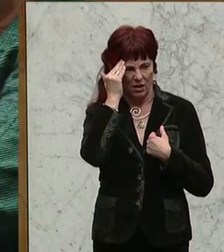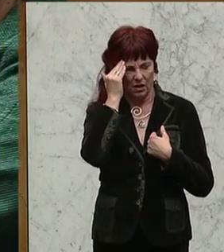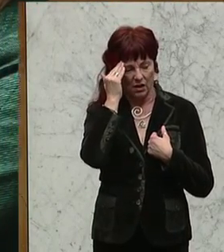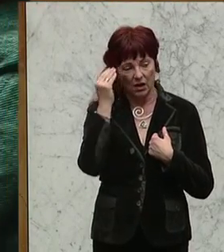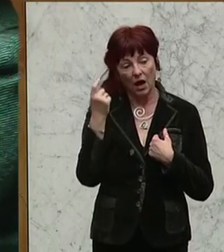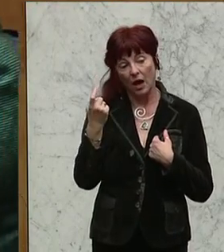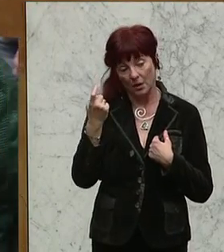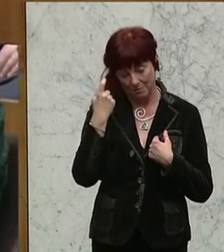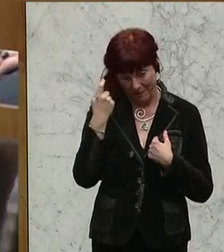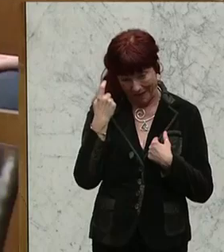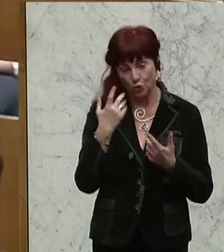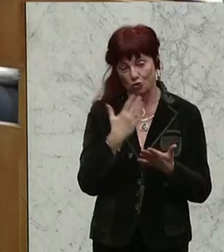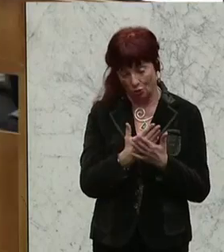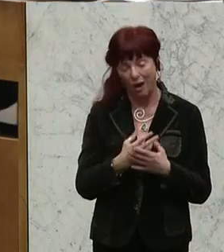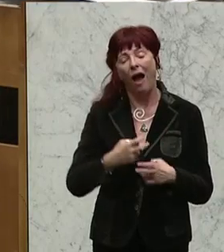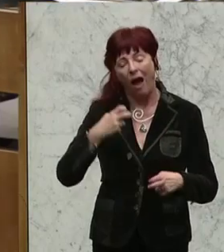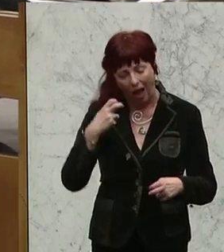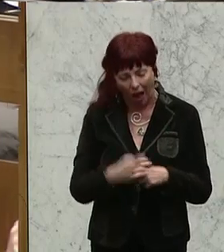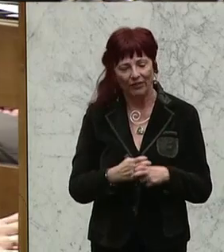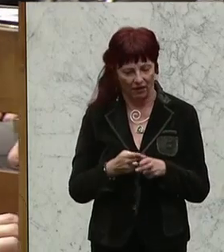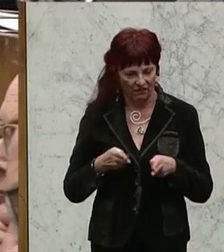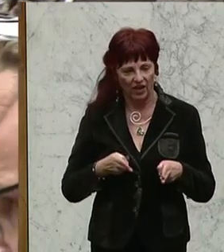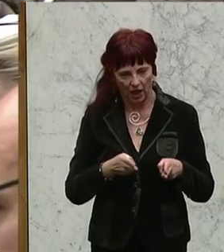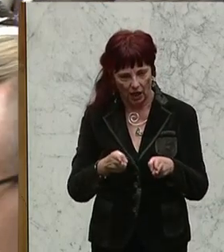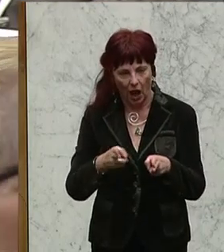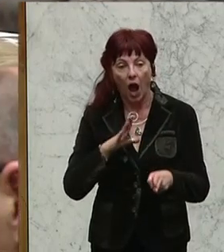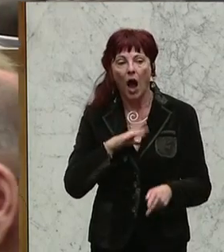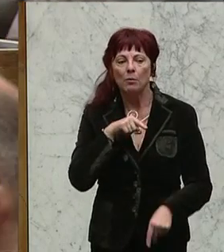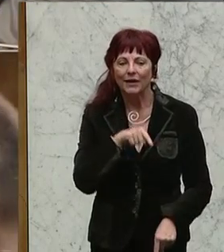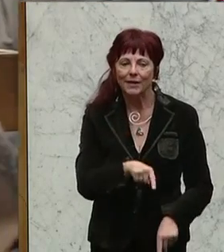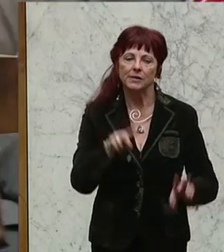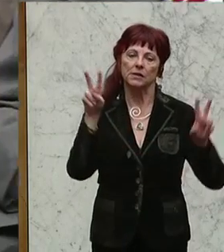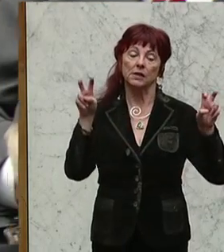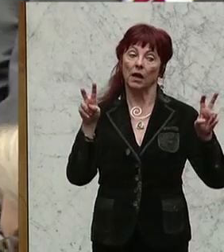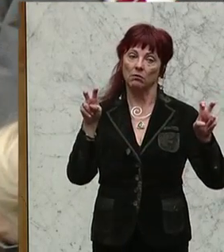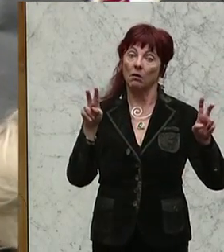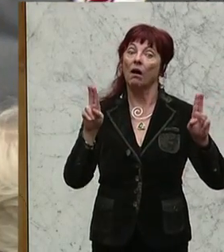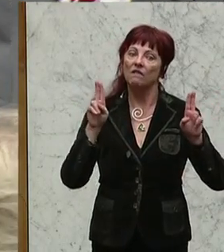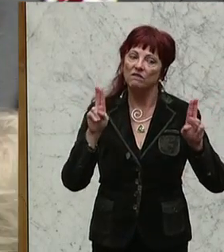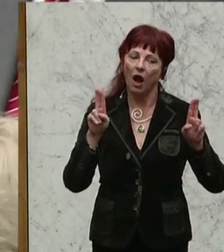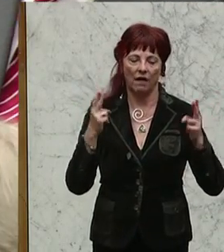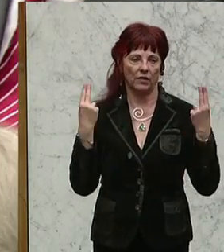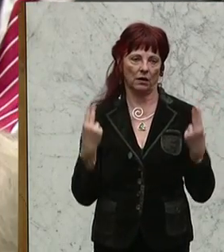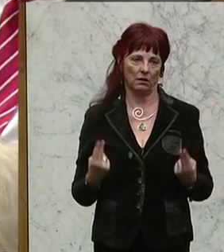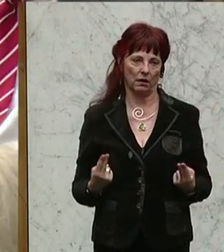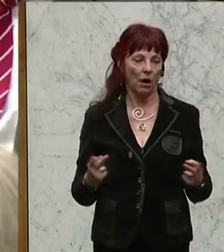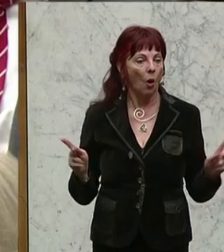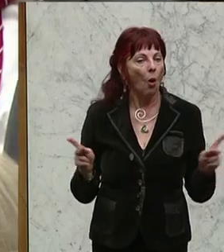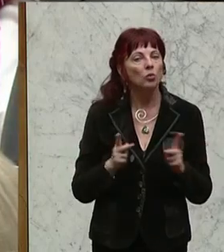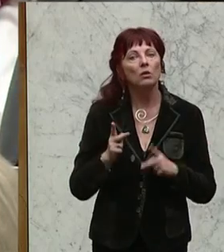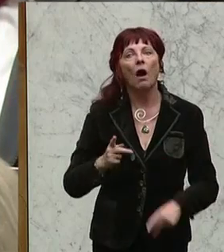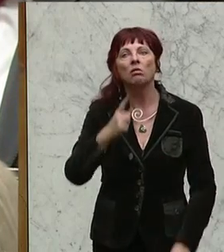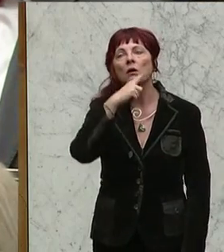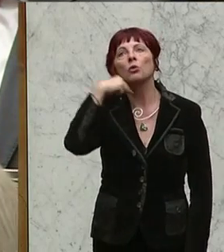Bretter gesprochen habe aber das Thema ist zu bedeutend zu wichtig und wir können keine Sonntagsreden